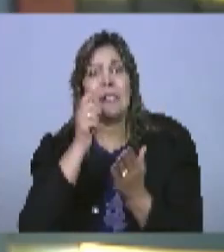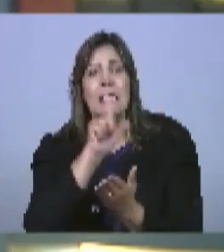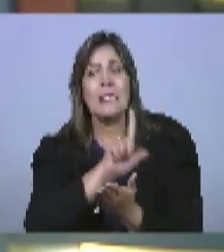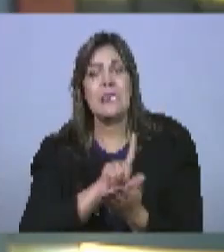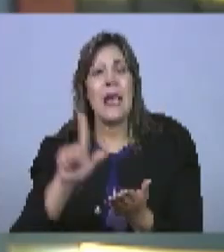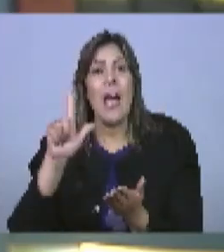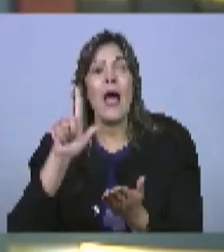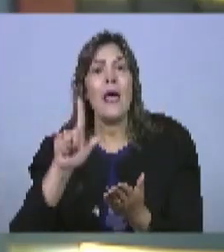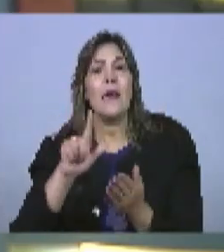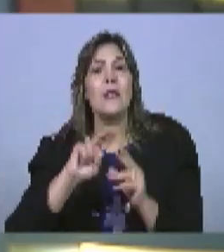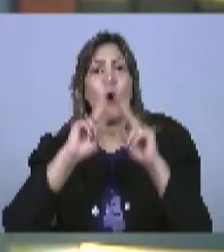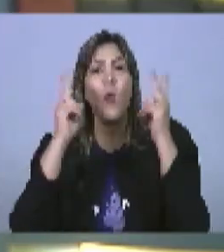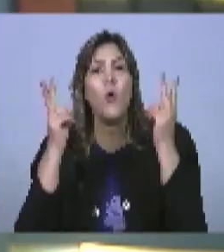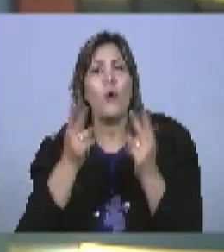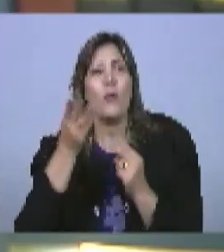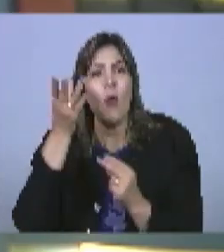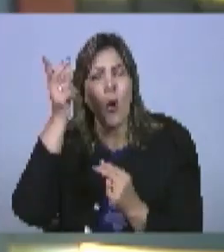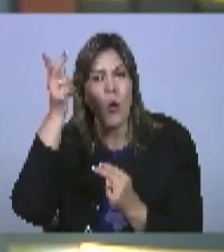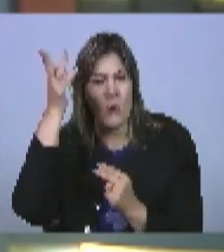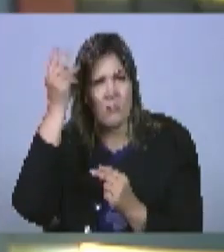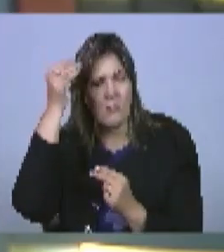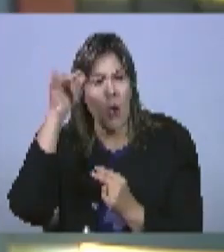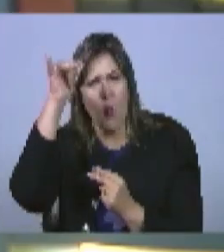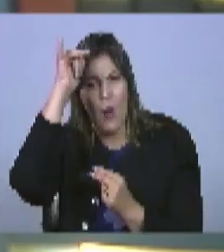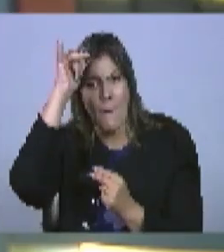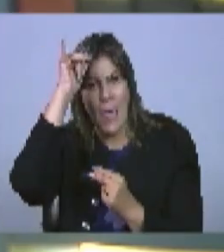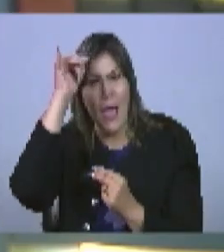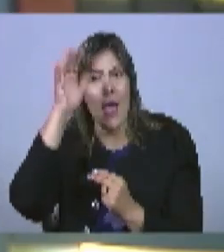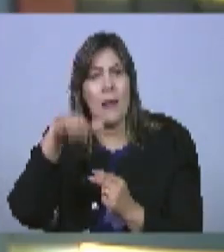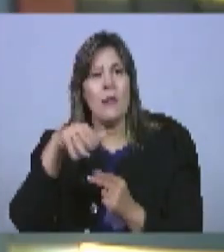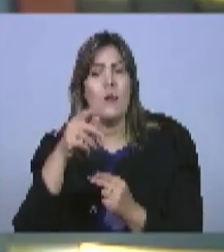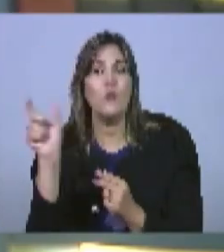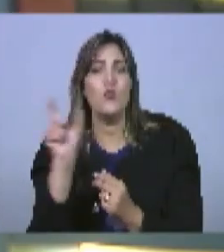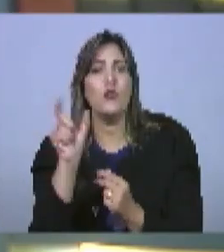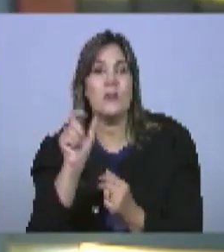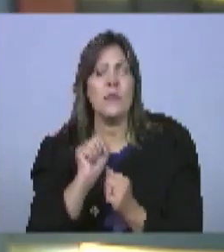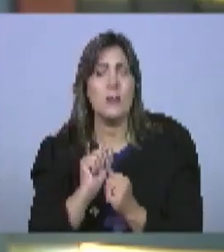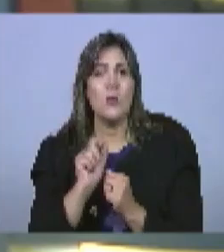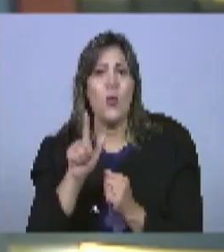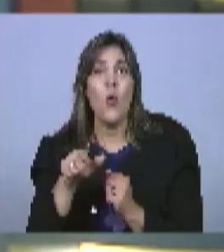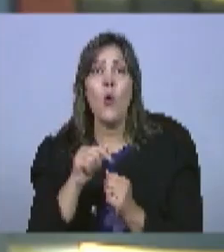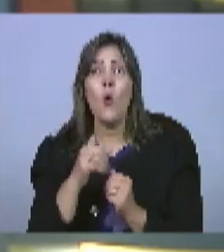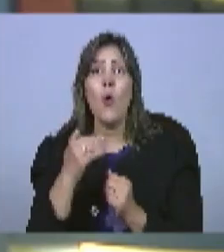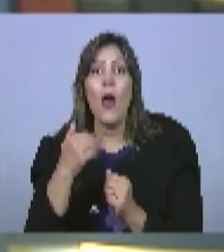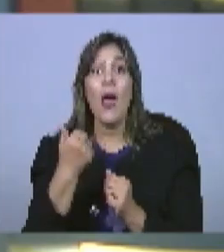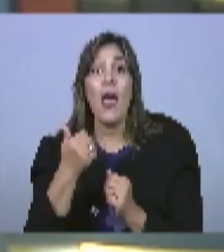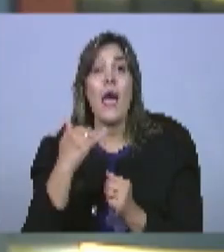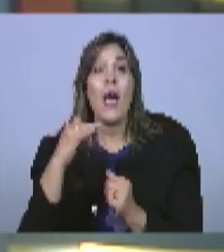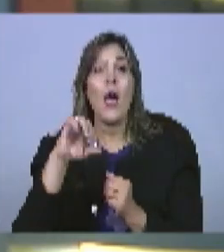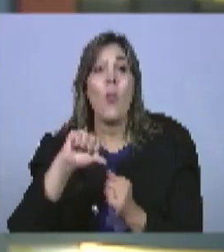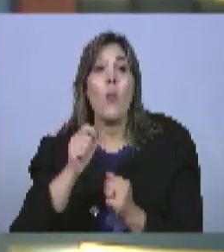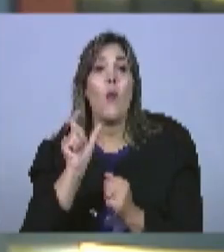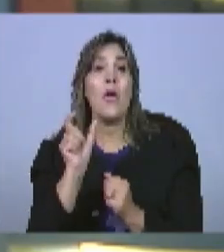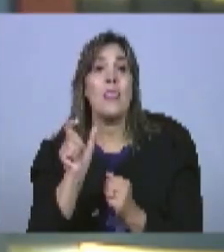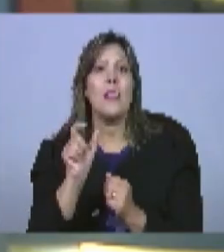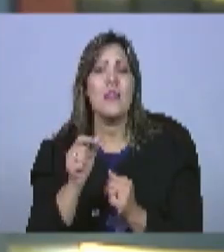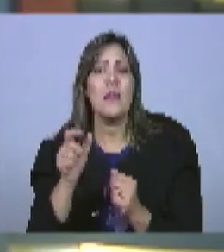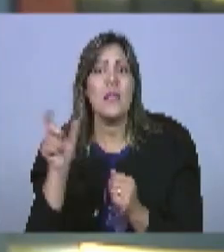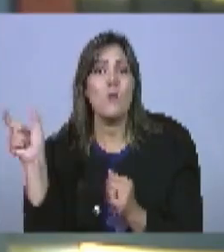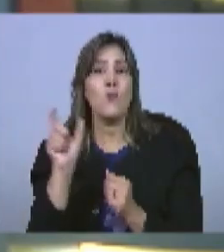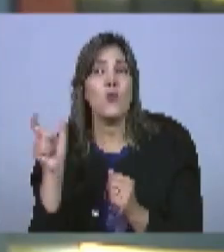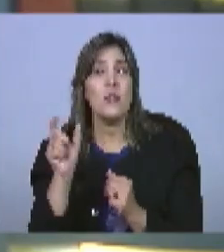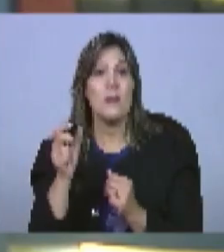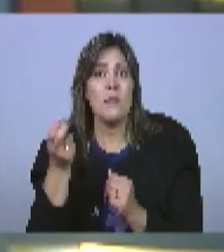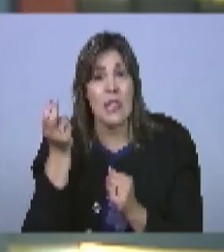المسلمين اتحاد علماء المسلمين هو مرجع الاخوان المسلمين الفقهي فالبيان